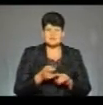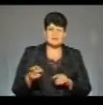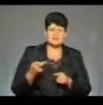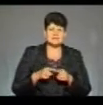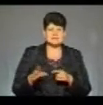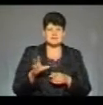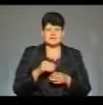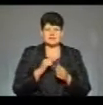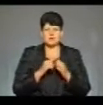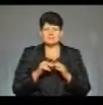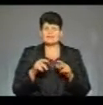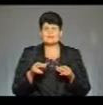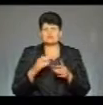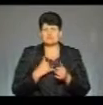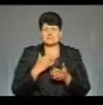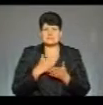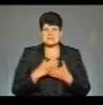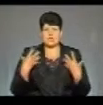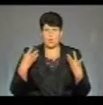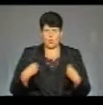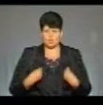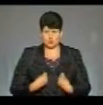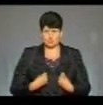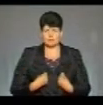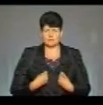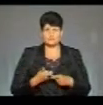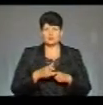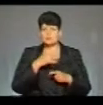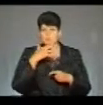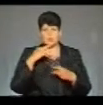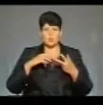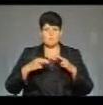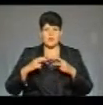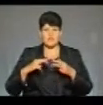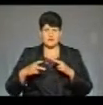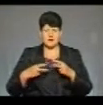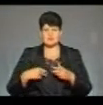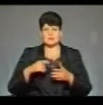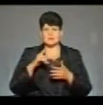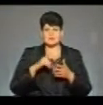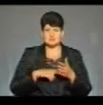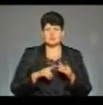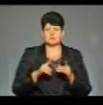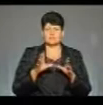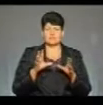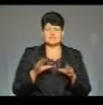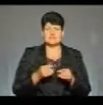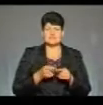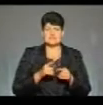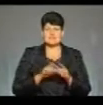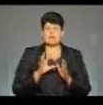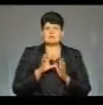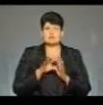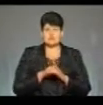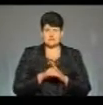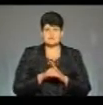На кожний танець у нас є костюми, дуже багато передівання. Я надіюсь, що ми сьогодні, надіємося, що ми сьогодні то все вкладемося, і